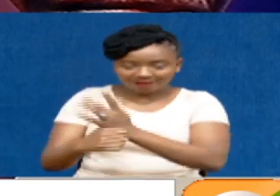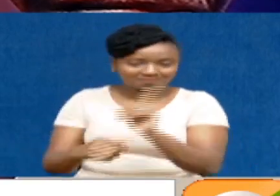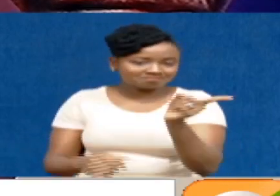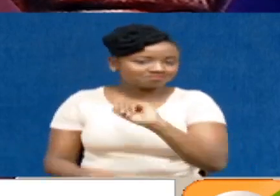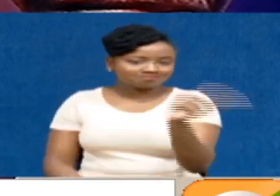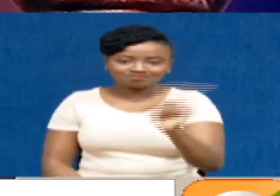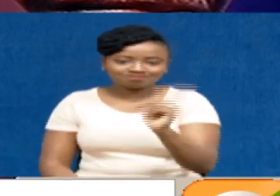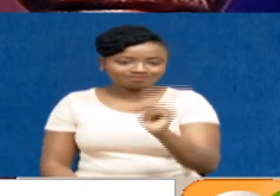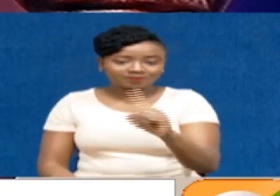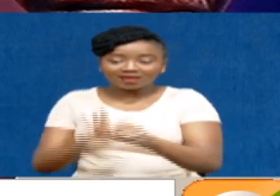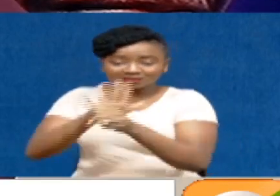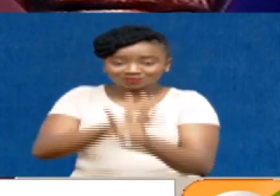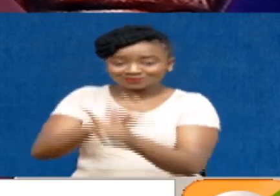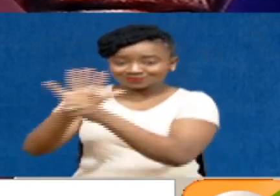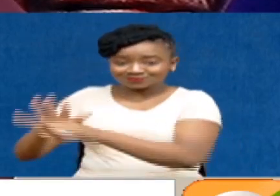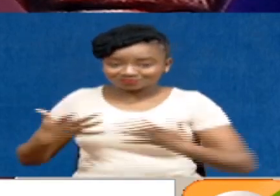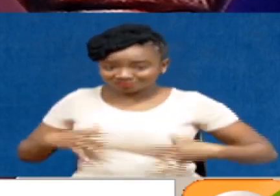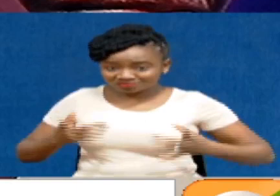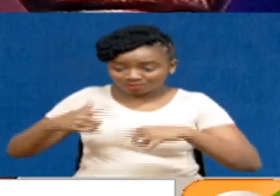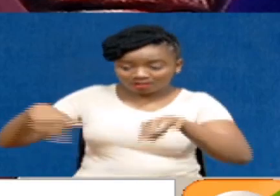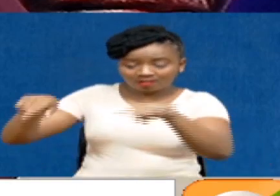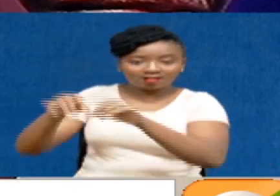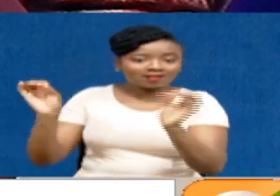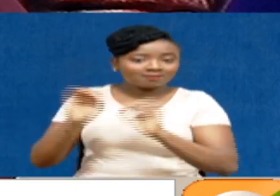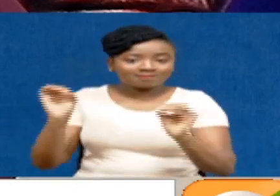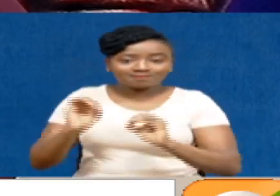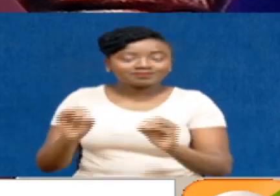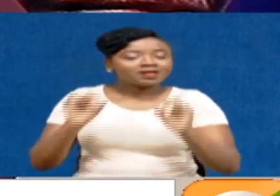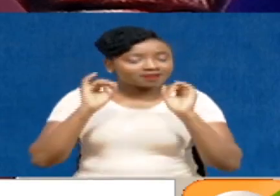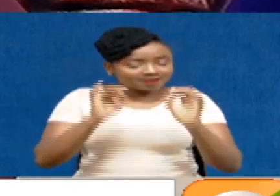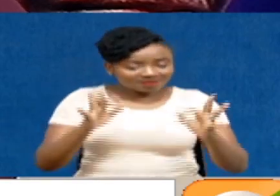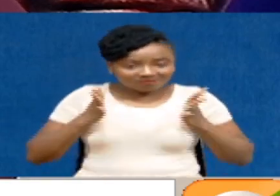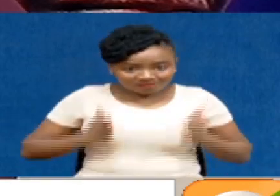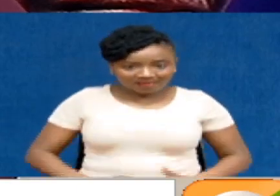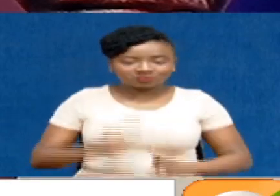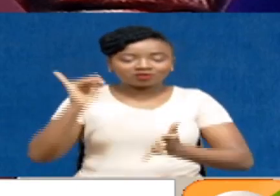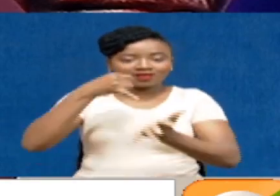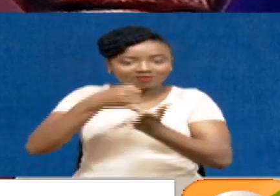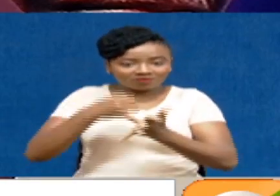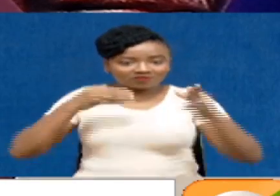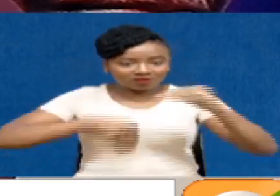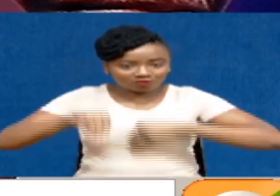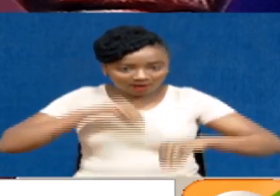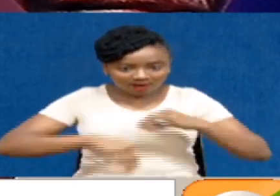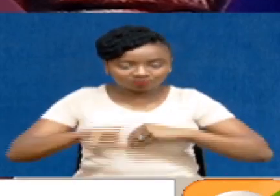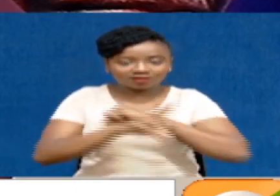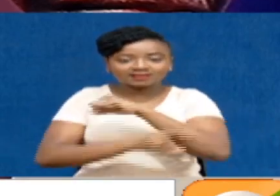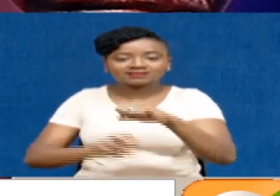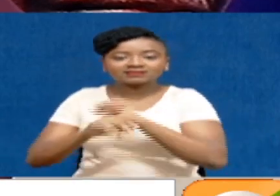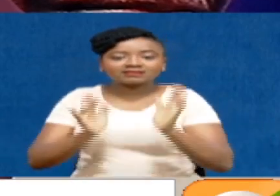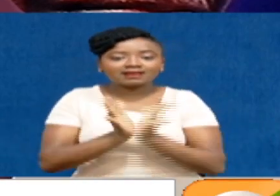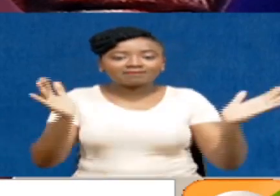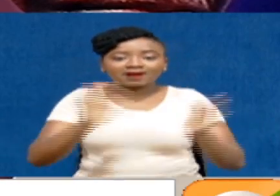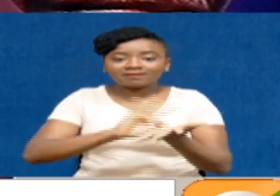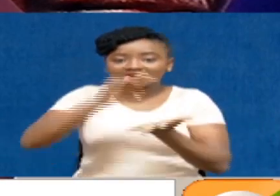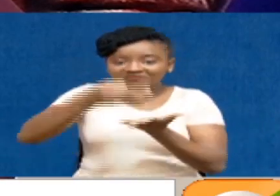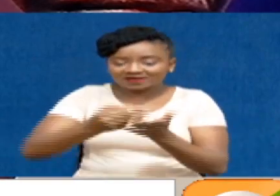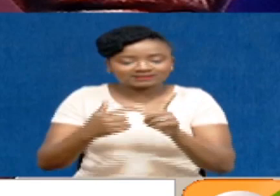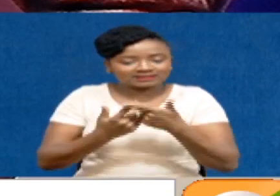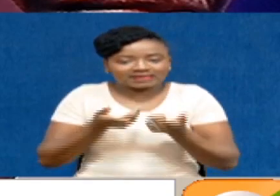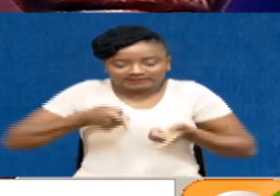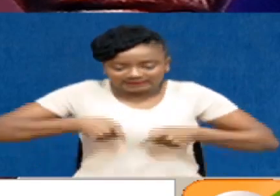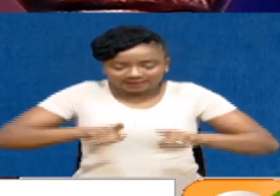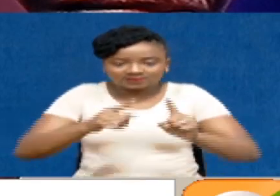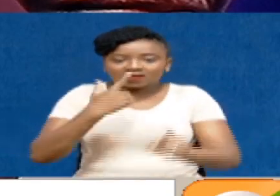kuwakandamiza wafuasi wake. Kulingana na rais, walio na tuhuma za ufisadi na uporaji wa raslimali za umma, sharti waubebe